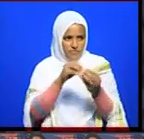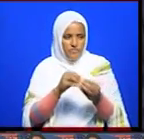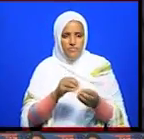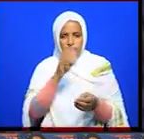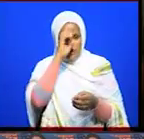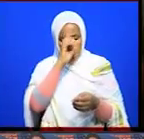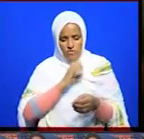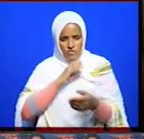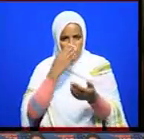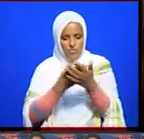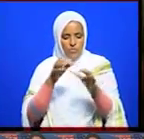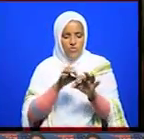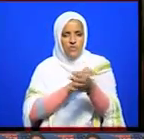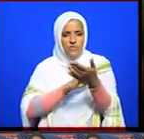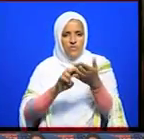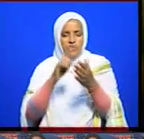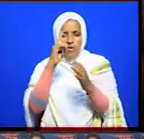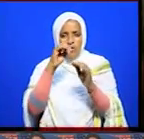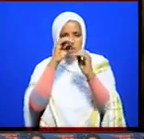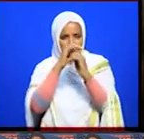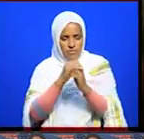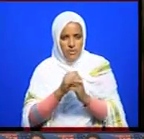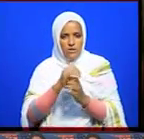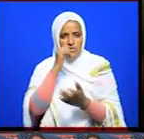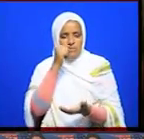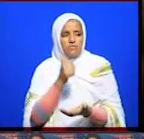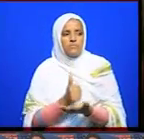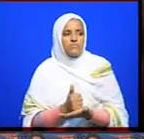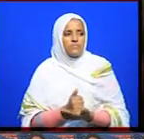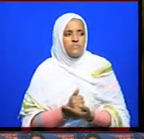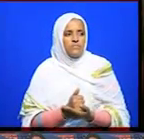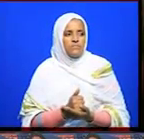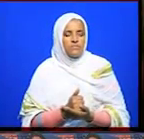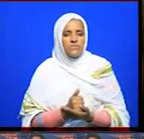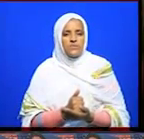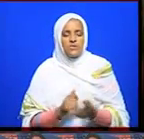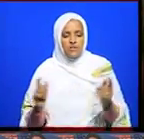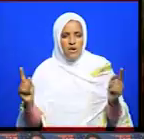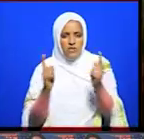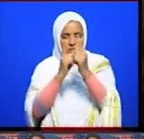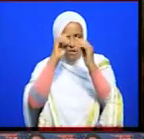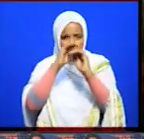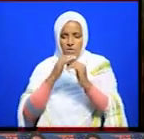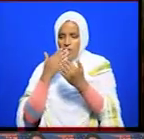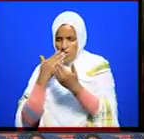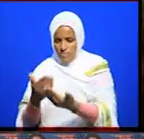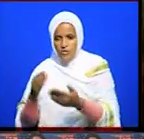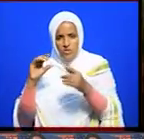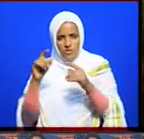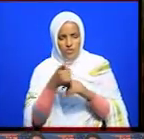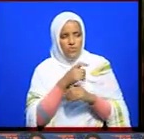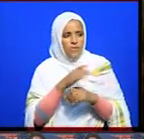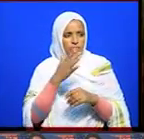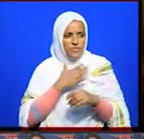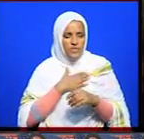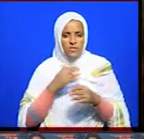ከአባታችን እንጀምር። በስም አብ ወወልድ ወመንፈስ ቅዱስ አሃዱ አምላክ። ያገናኘን አምላክ የተመሰገነ